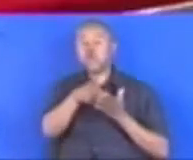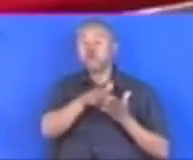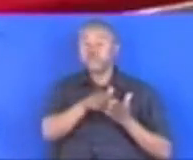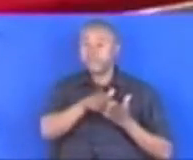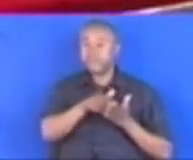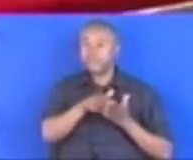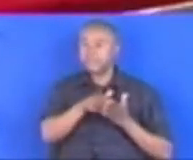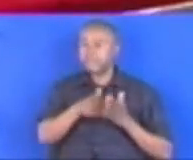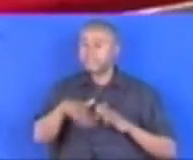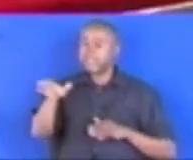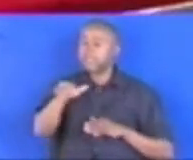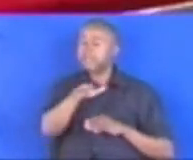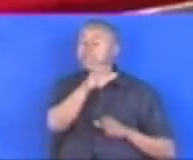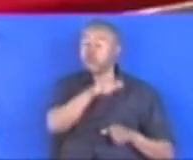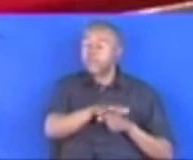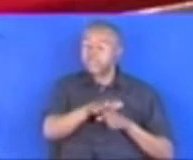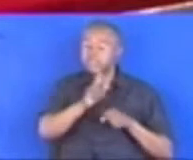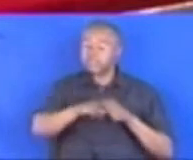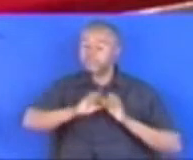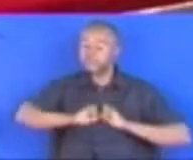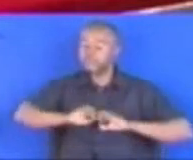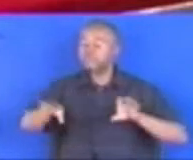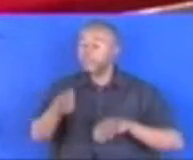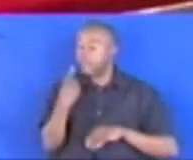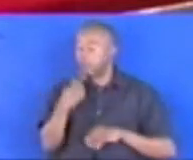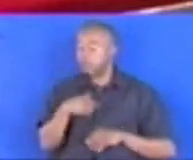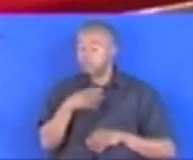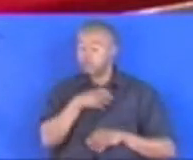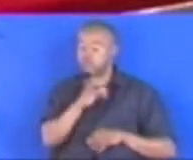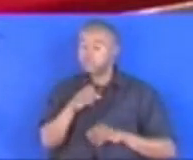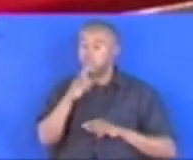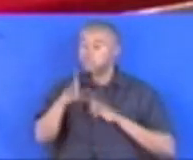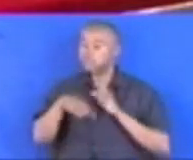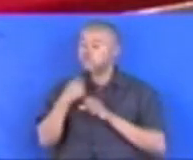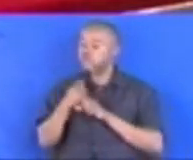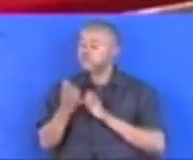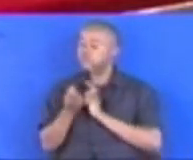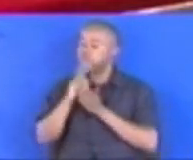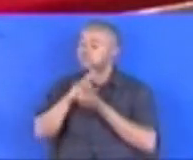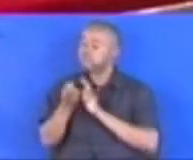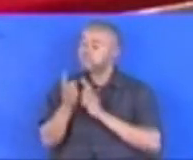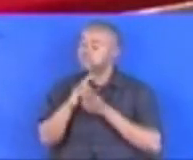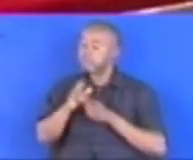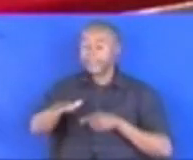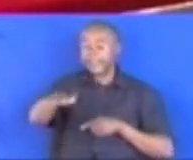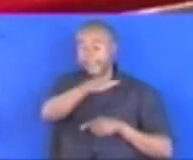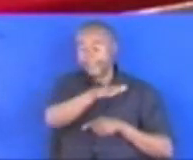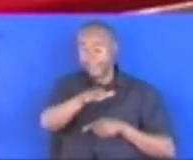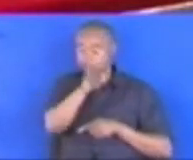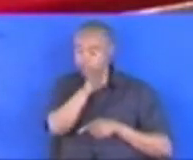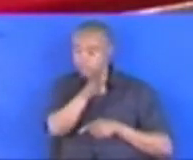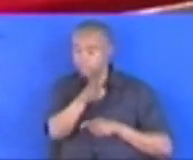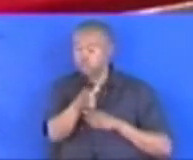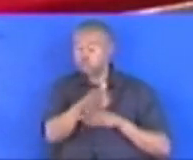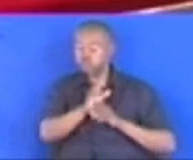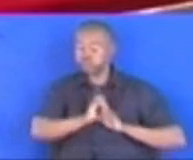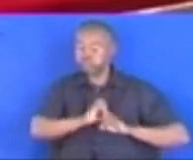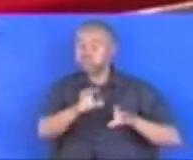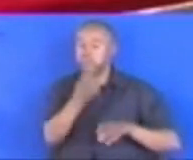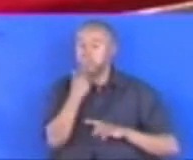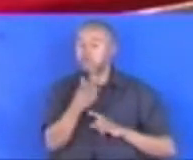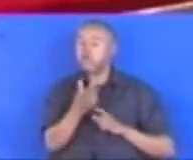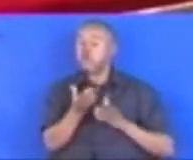katika maeneo mengi ya mnyororo wa ugavi, wizara inaendelea kufanya mabadiliko makubwa eneo hili ili kudhibiti